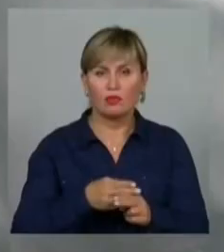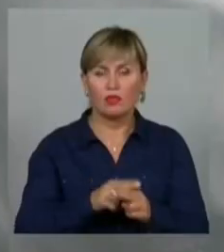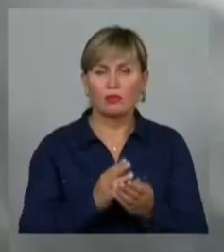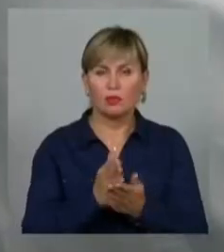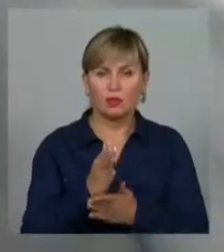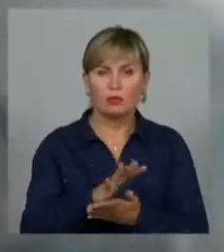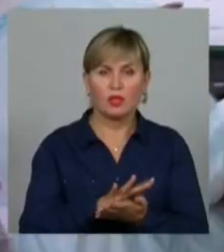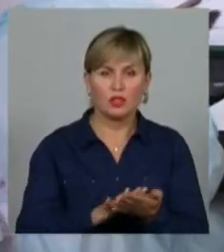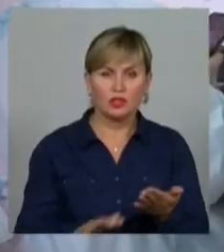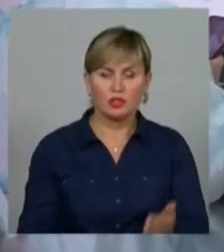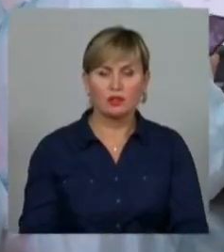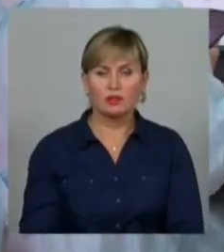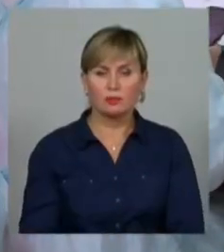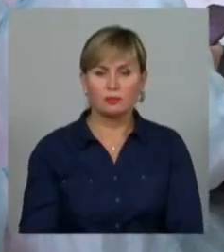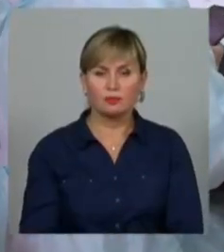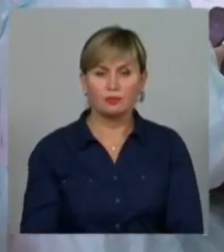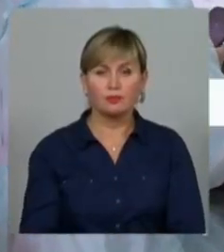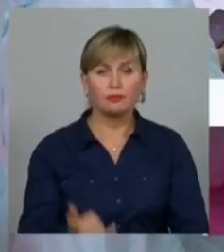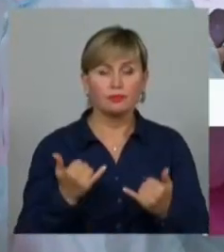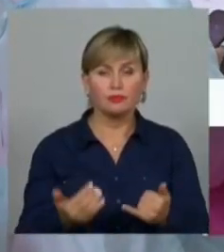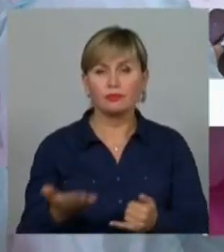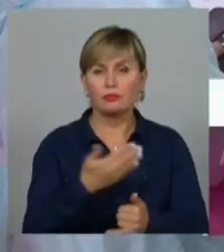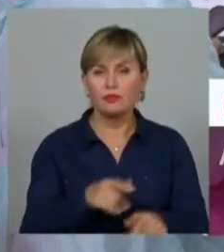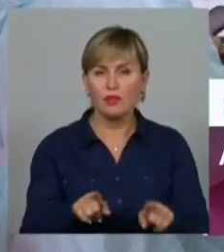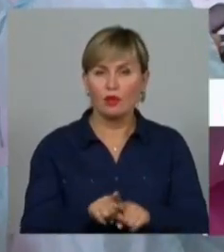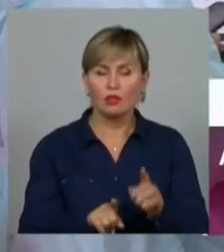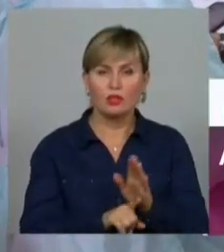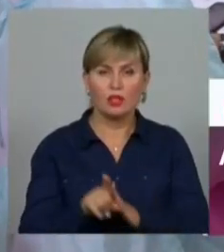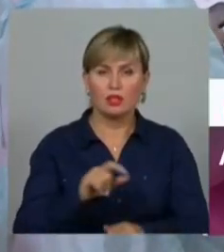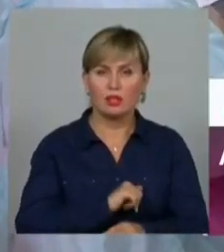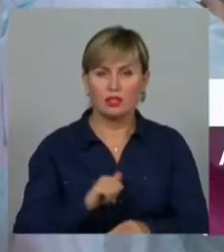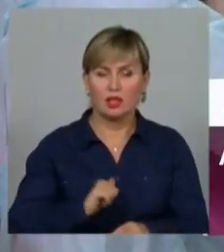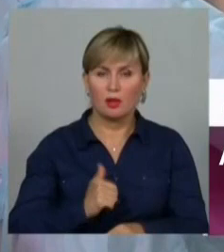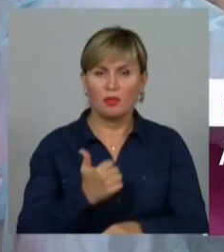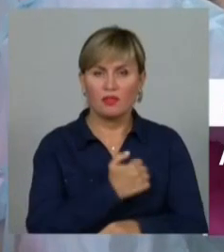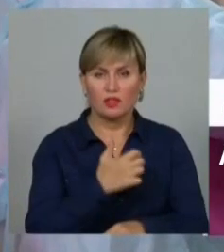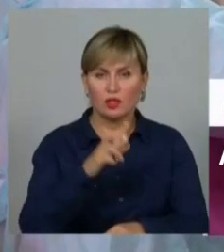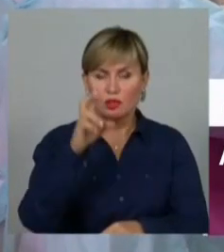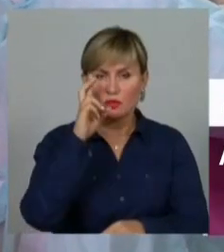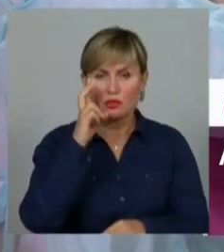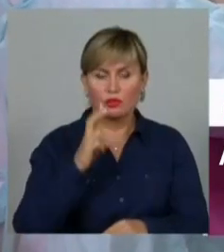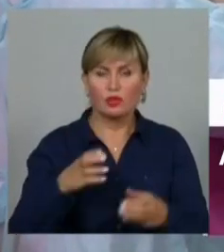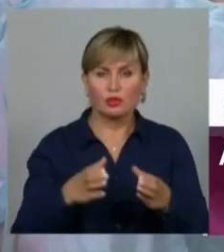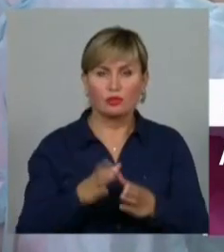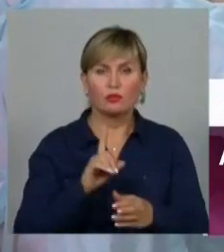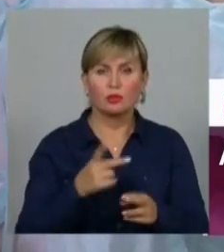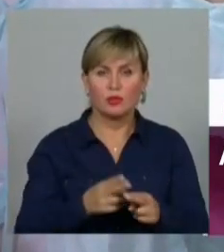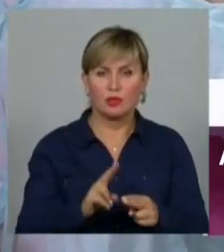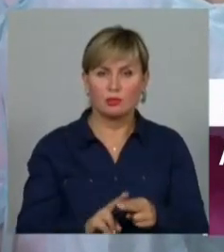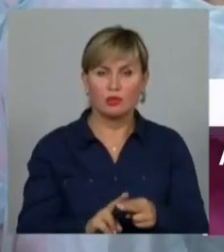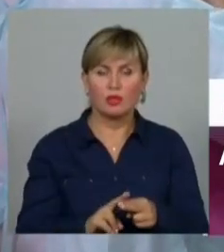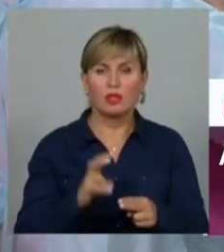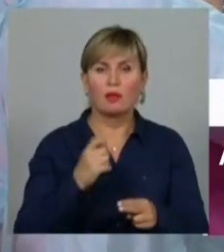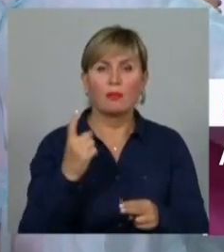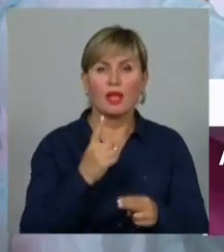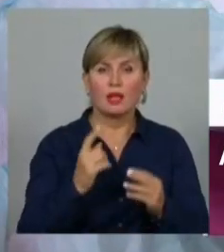направлении продолжается. Сегодня мы тоже начали сами вакцинироваться, государственные служащие, поскольку на